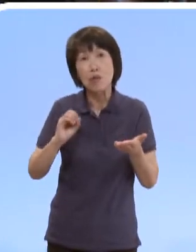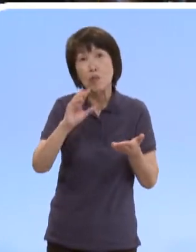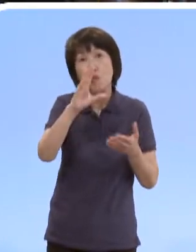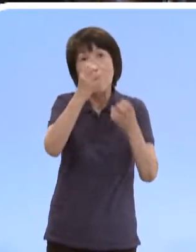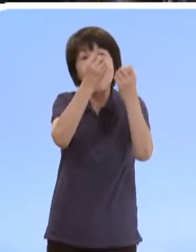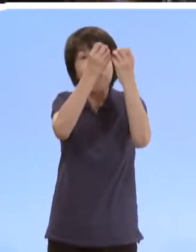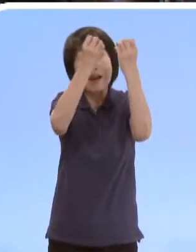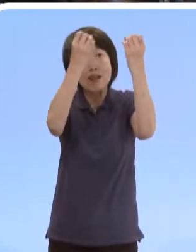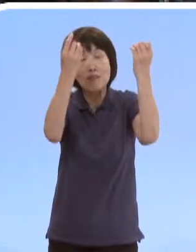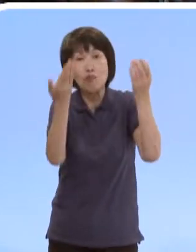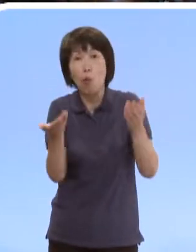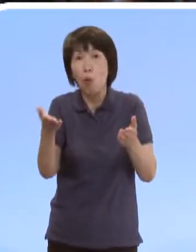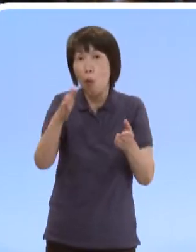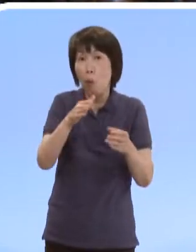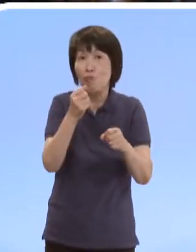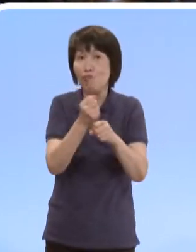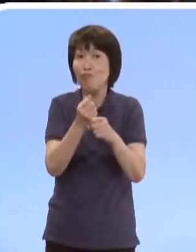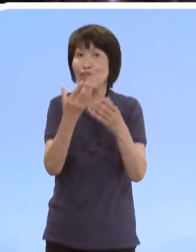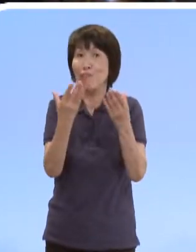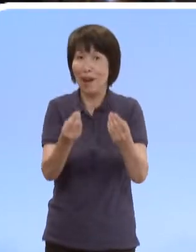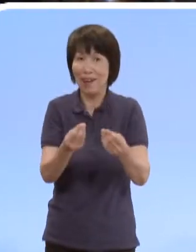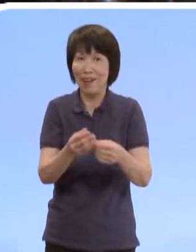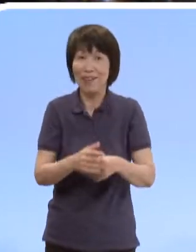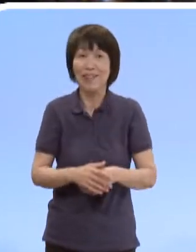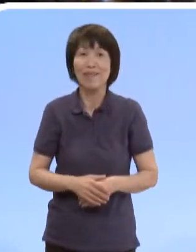作っちゃいました。